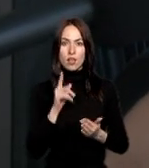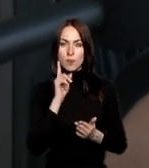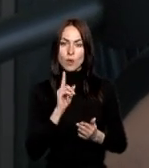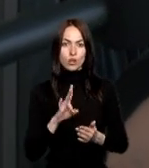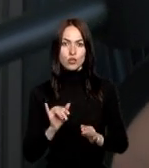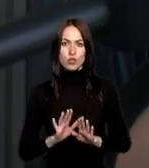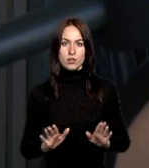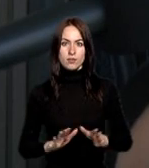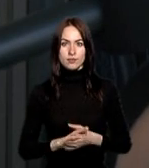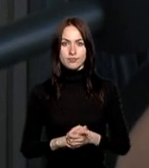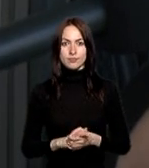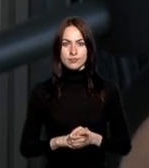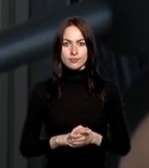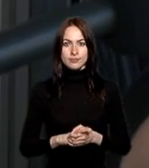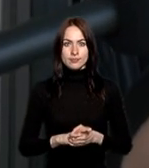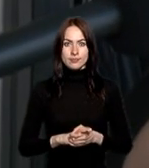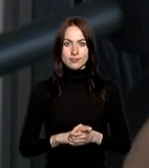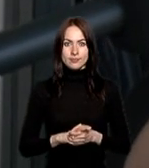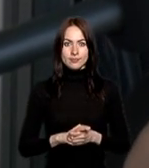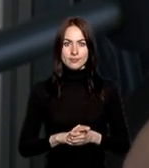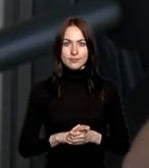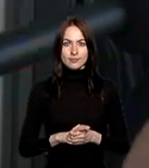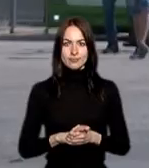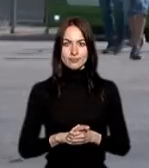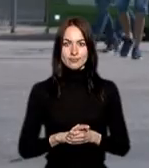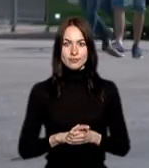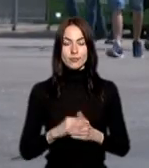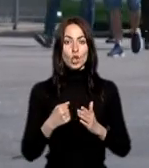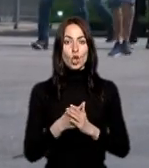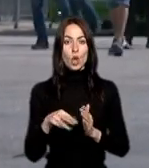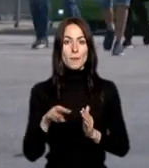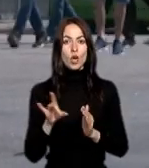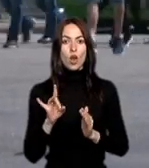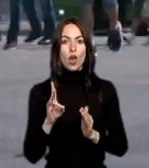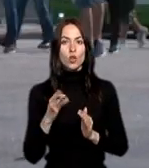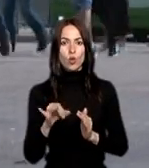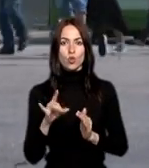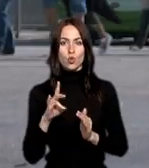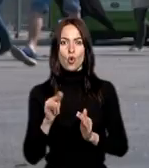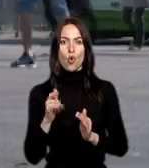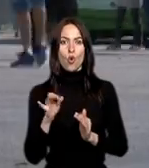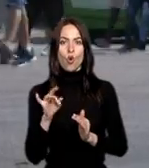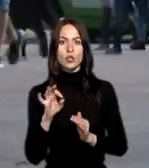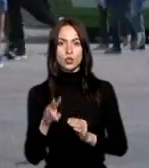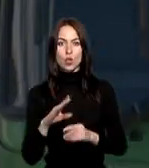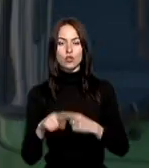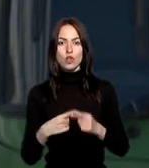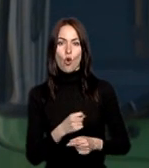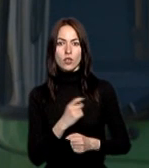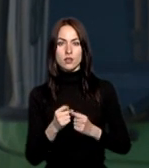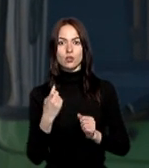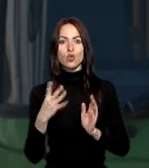ні. Ну, бо якщо далі, може бути, буде тяжеліє, ну, поки ні. До мікрорайону «Горизонт» через Одеську їздить 147-й